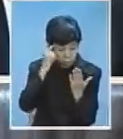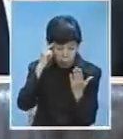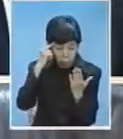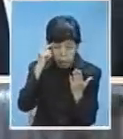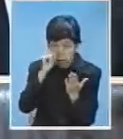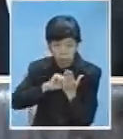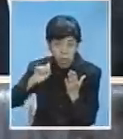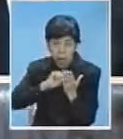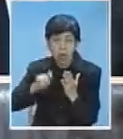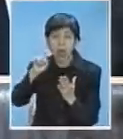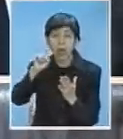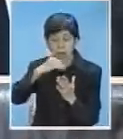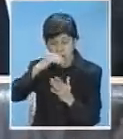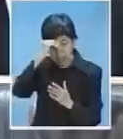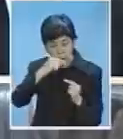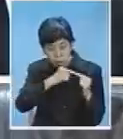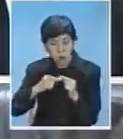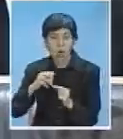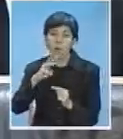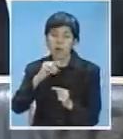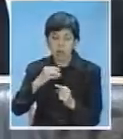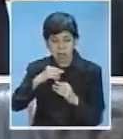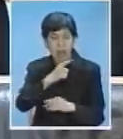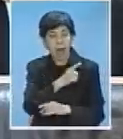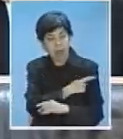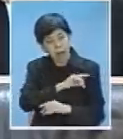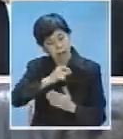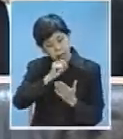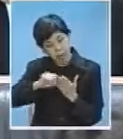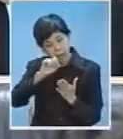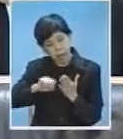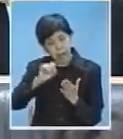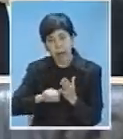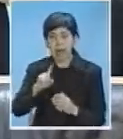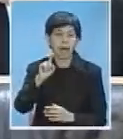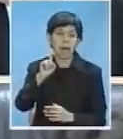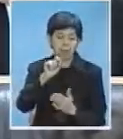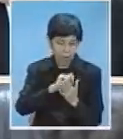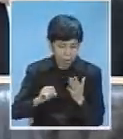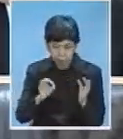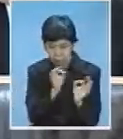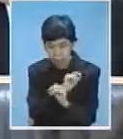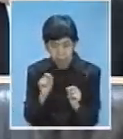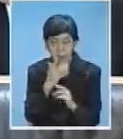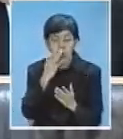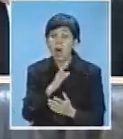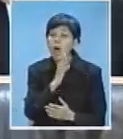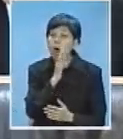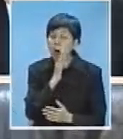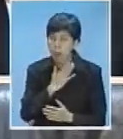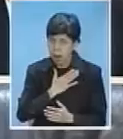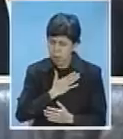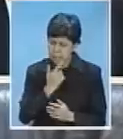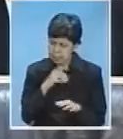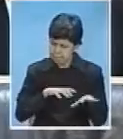ได้จนเรียนมัธยมจบปริญญาตรีในบางหลักสูตรเขียนหนังสือจับความไม่ได้ถ้าเราสาม